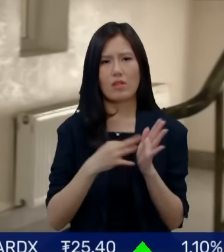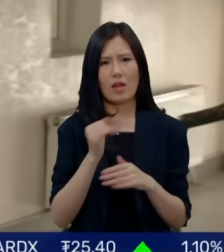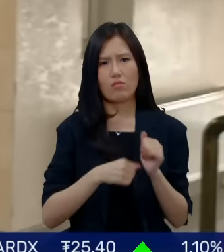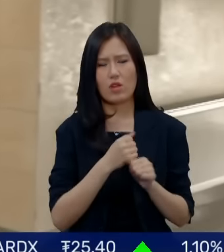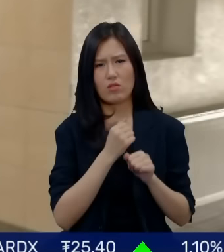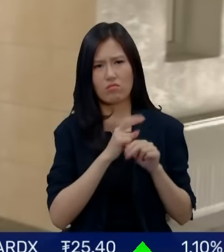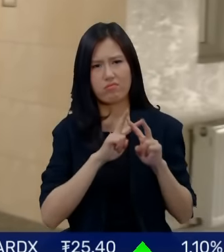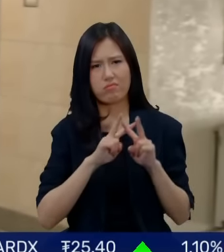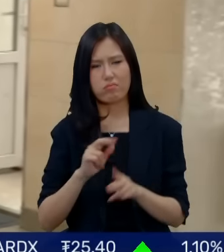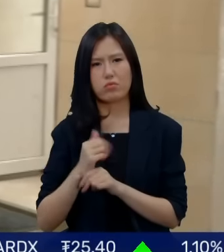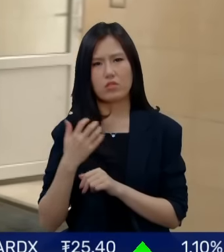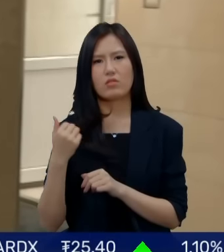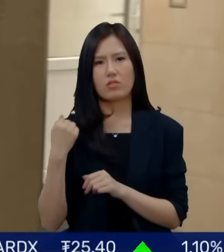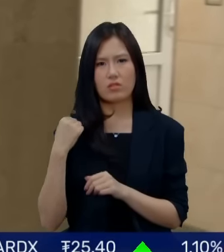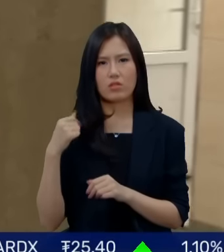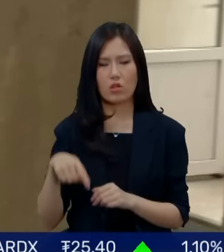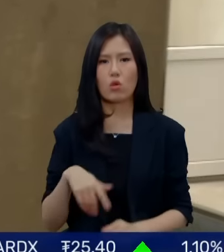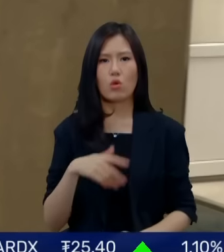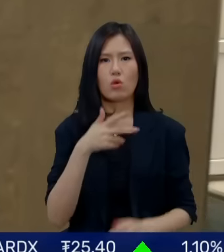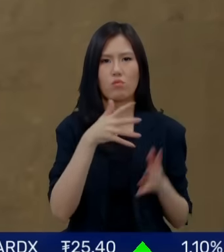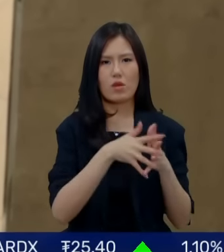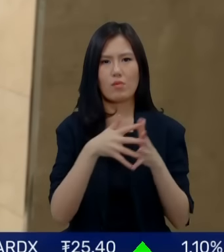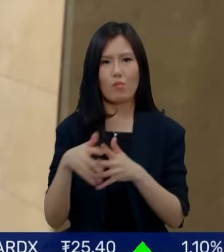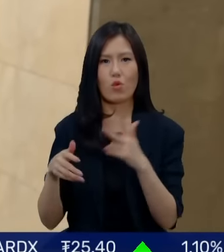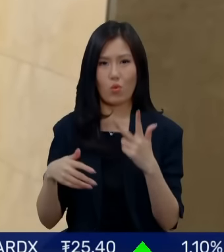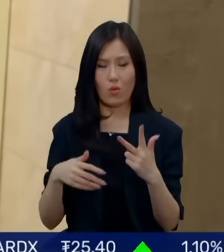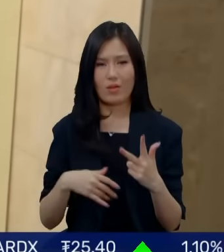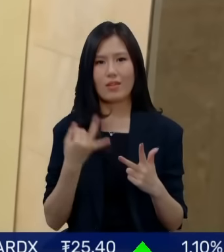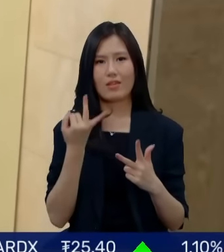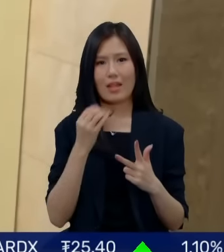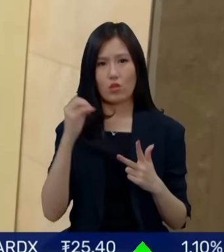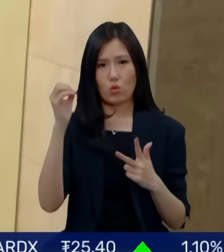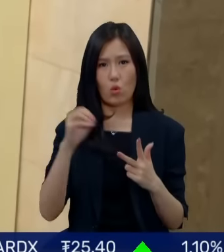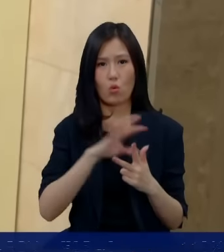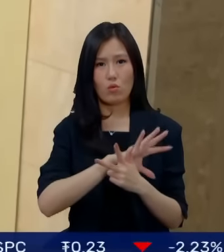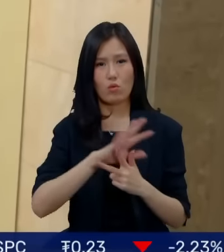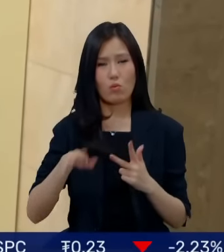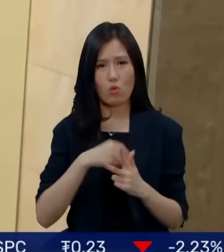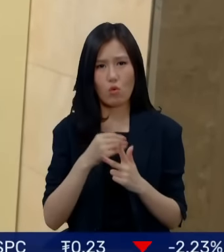маа. Энэ хугацаанд 3 блок барилгын 70 орчим хувьд нь их засвар хийж чадчихжээ.